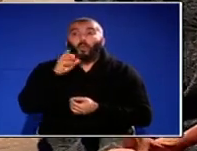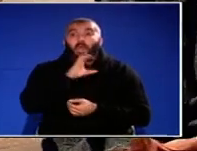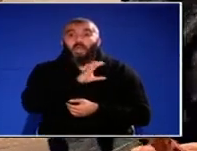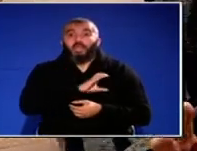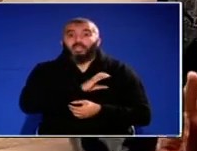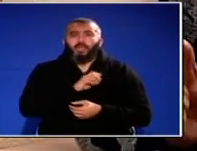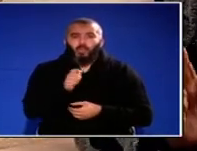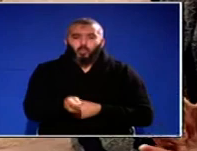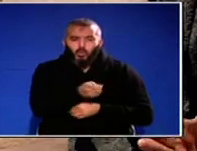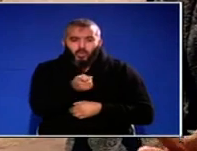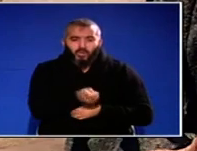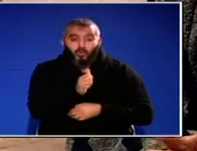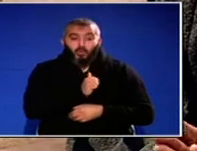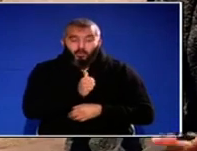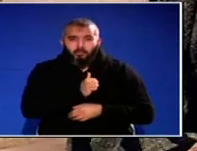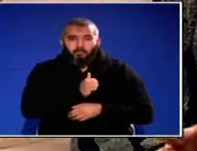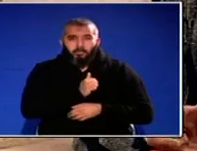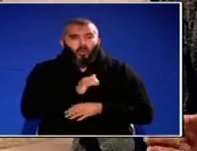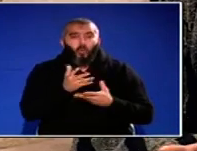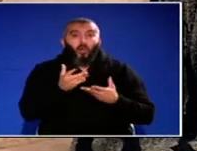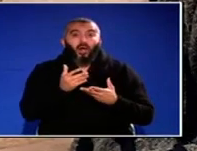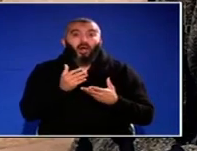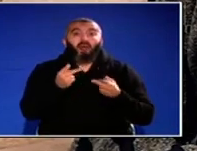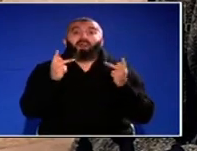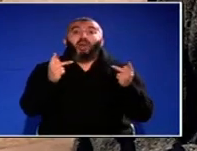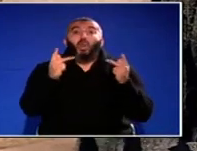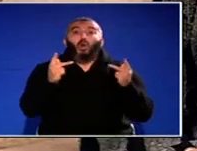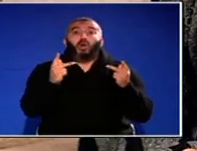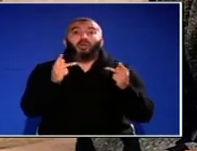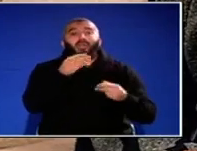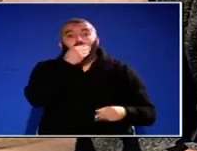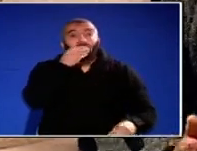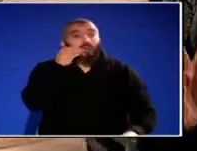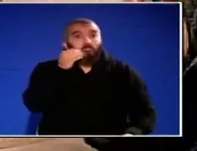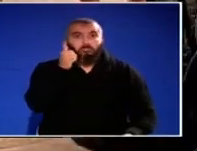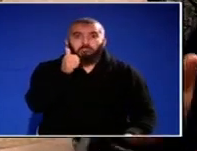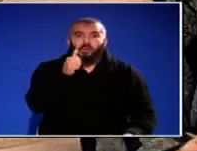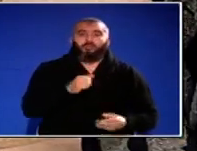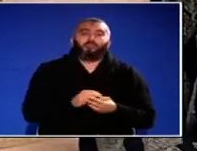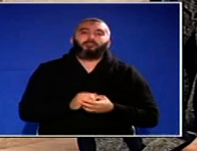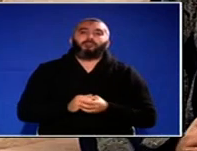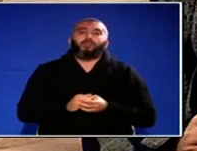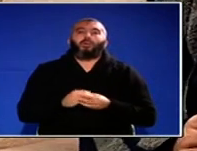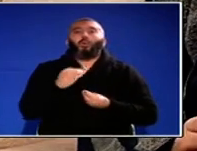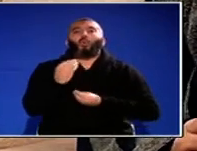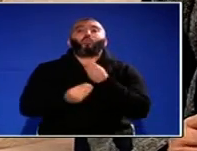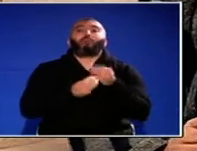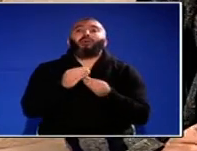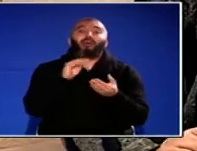يربي نفسه على منظومة قيمية في هذه الأيام. إذا تصدق كما ذكر أستاذنا إذن